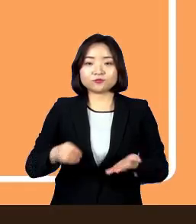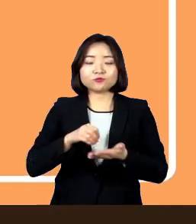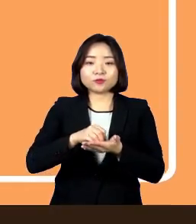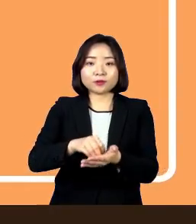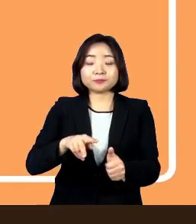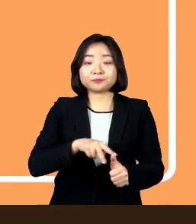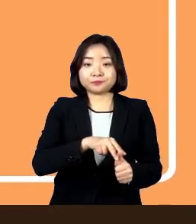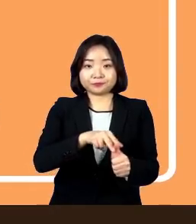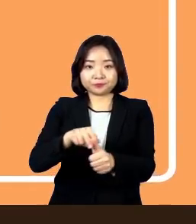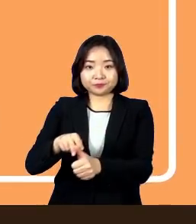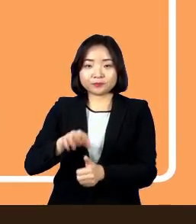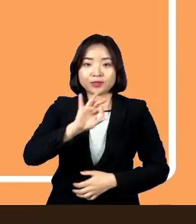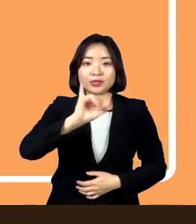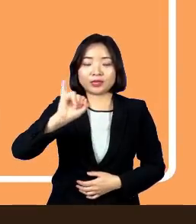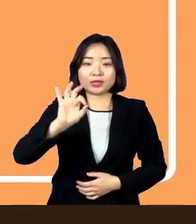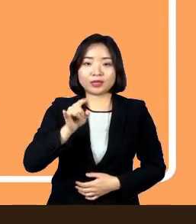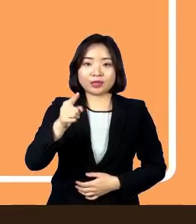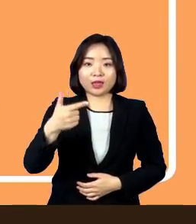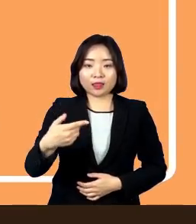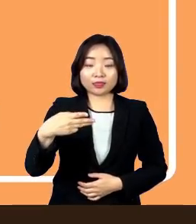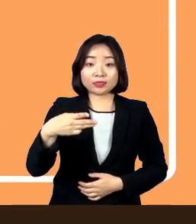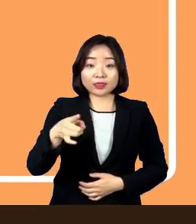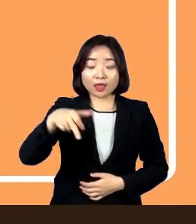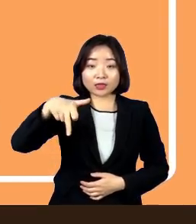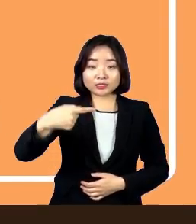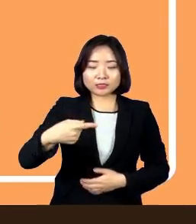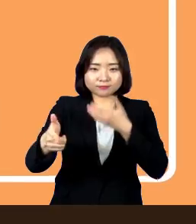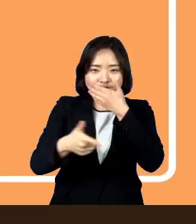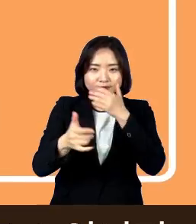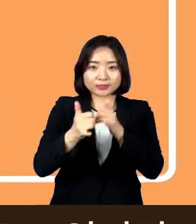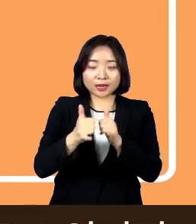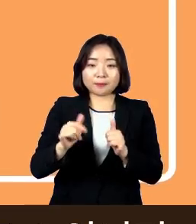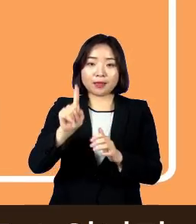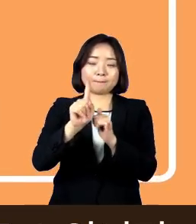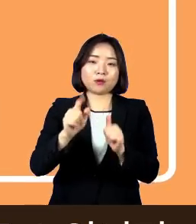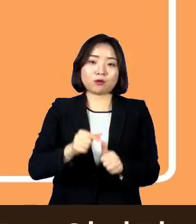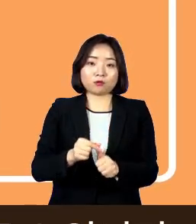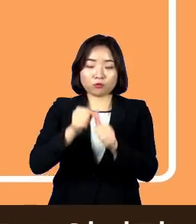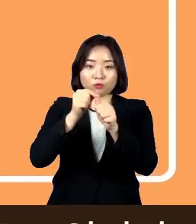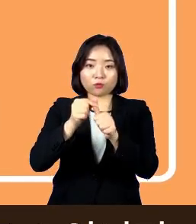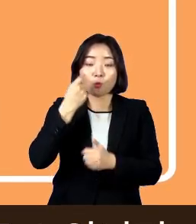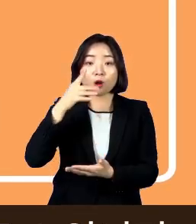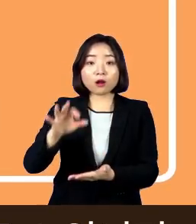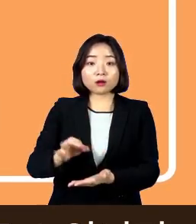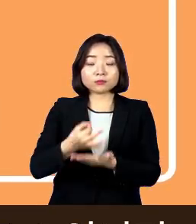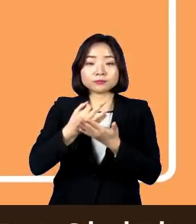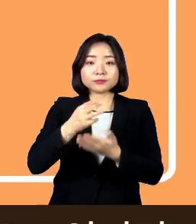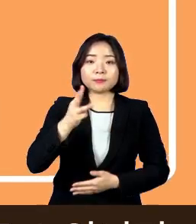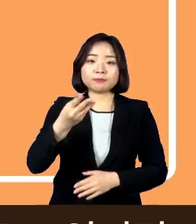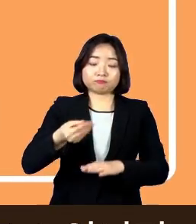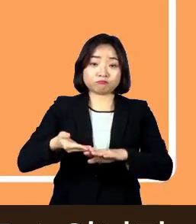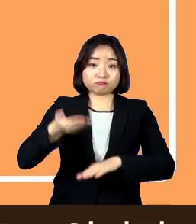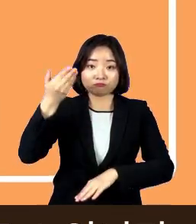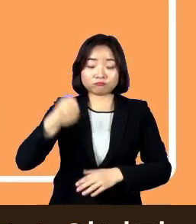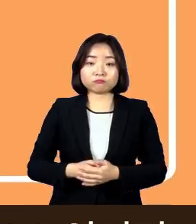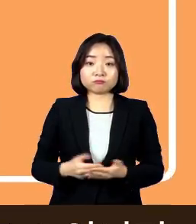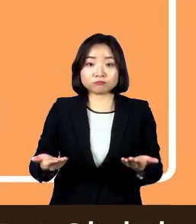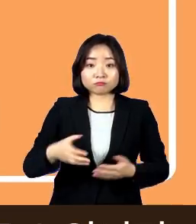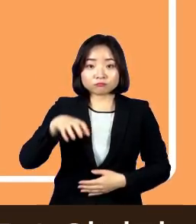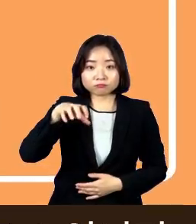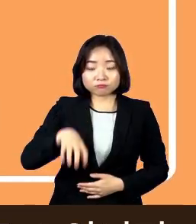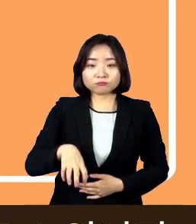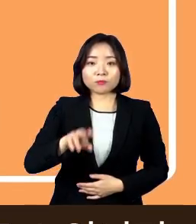취업정보입니다. EN테크에서 전기용접원 1명을 모집합니다. 임금은 월급 300만원 이상이며 근무지는